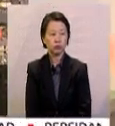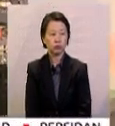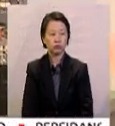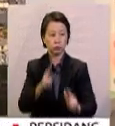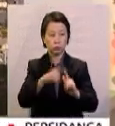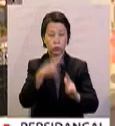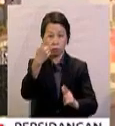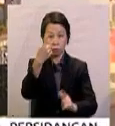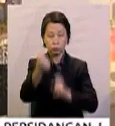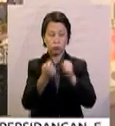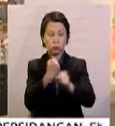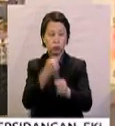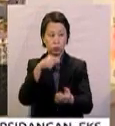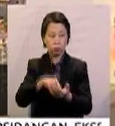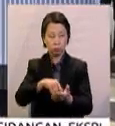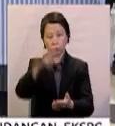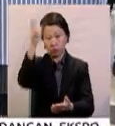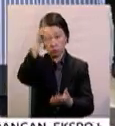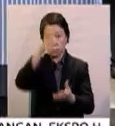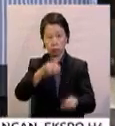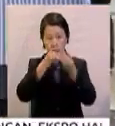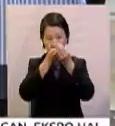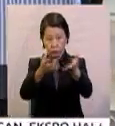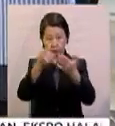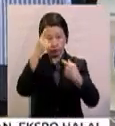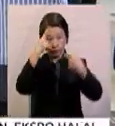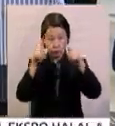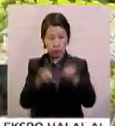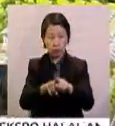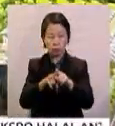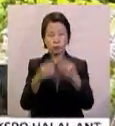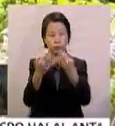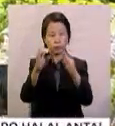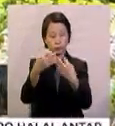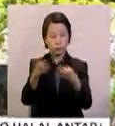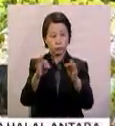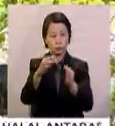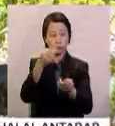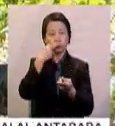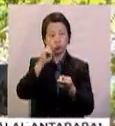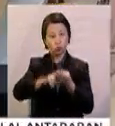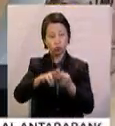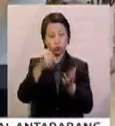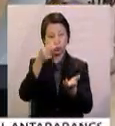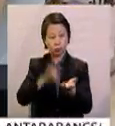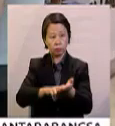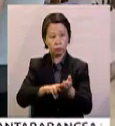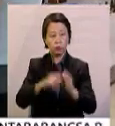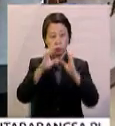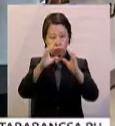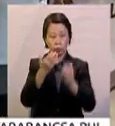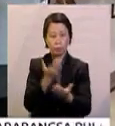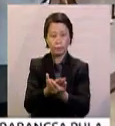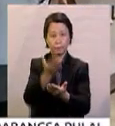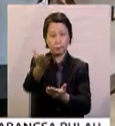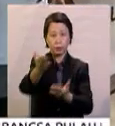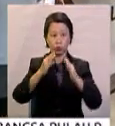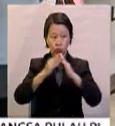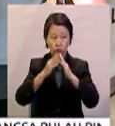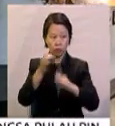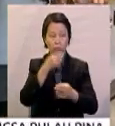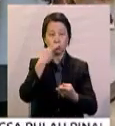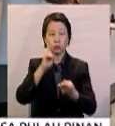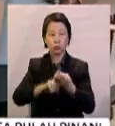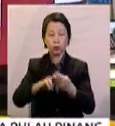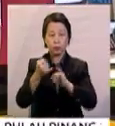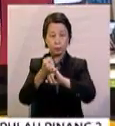Januari tahun ini, kerajaan mengumumkan bersetuju memberi pengecualian duty stamp bagi surat cara pembelian rumah dan surat